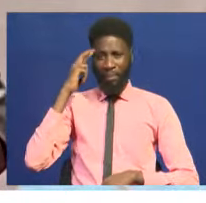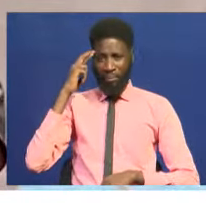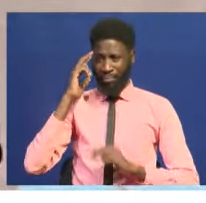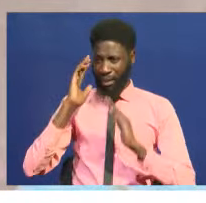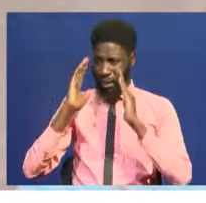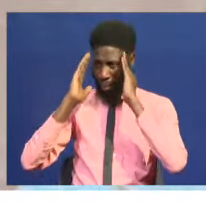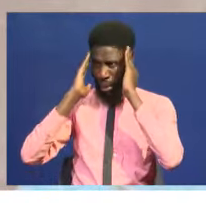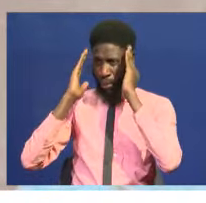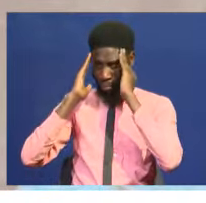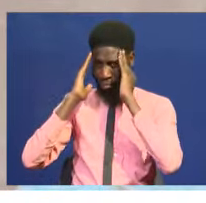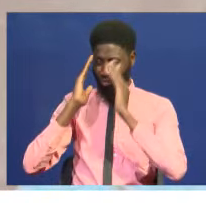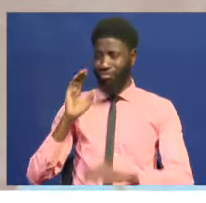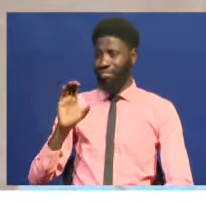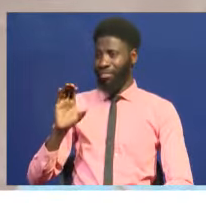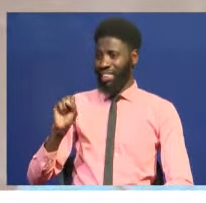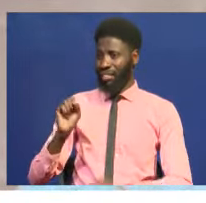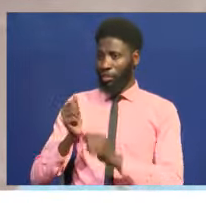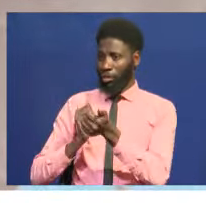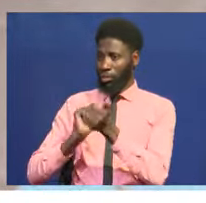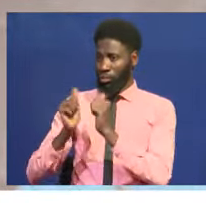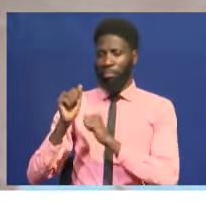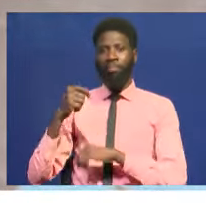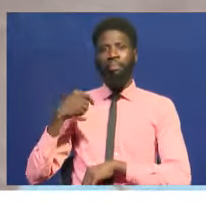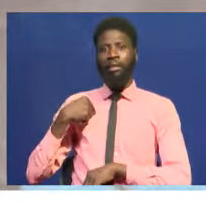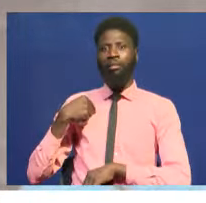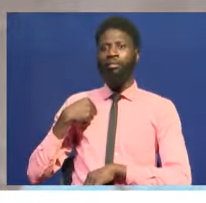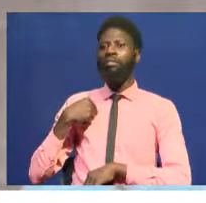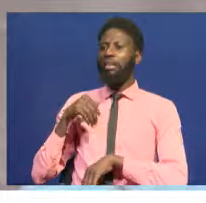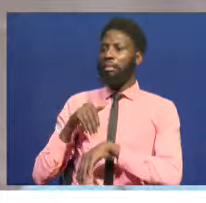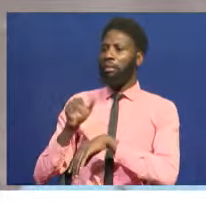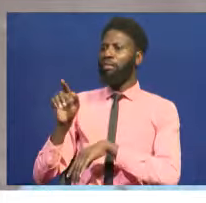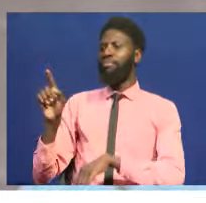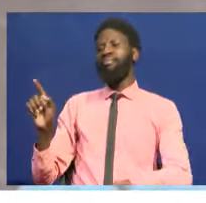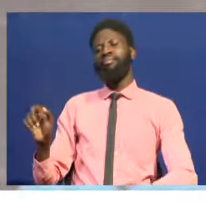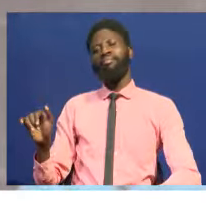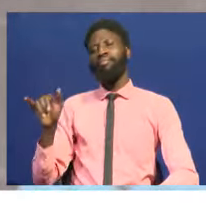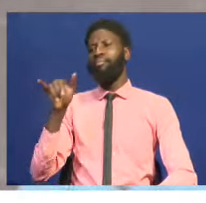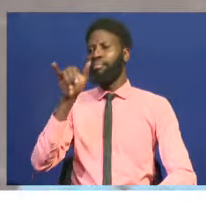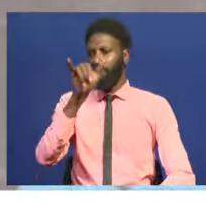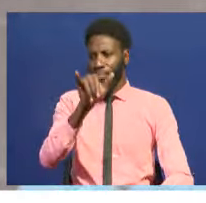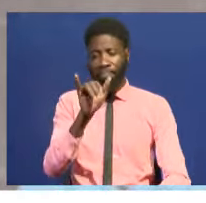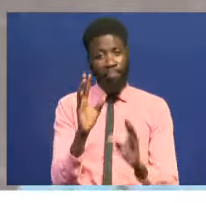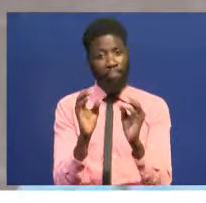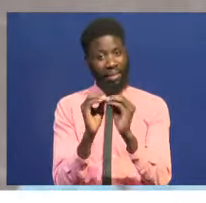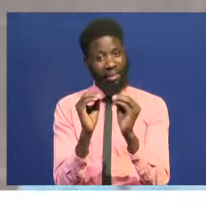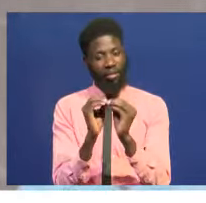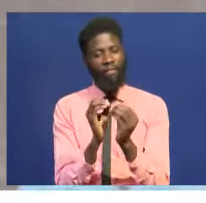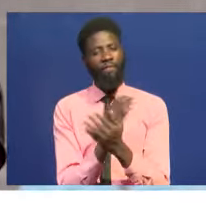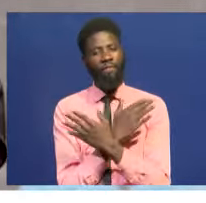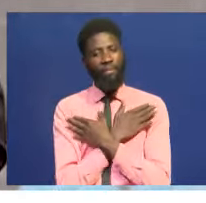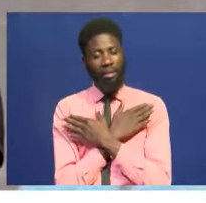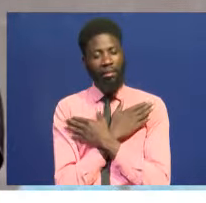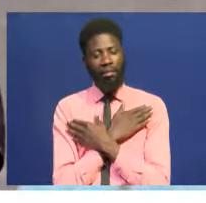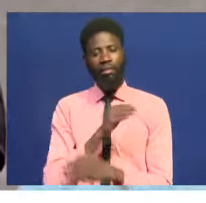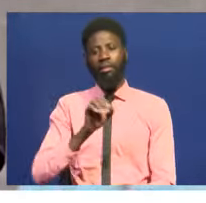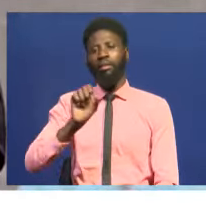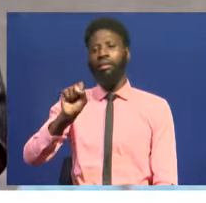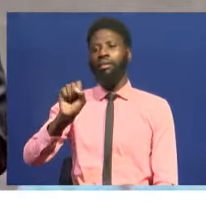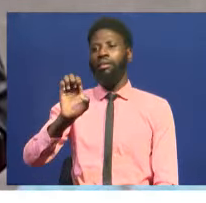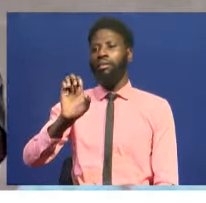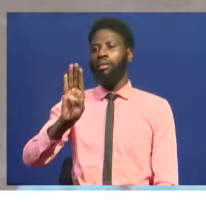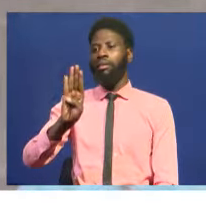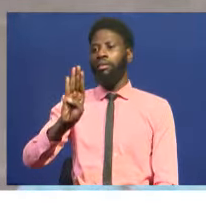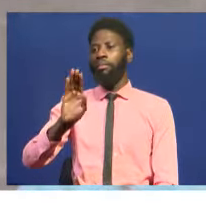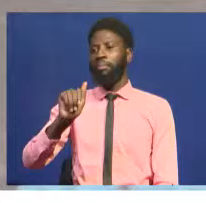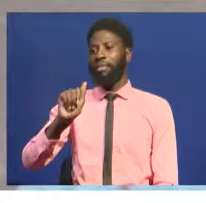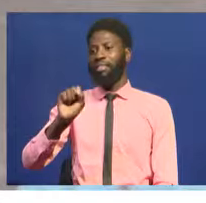had to engage our friend Sebastian Coe. When I sat with him in my